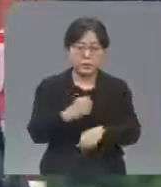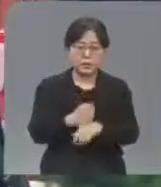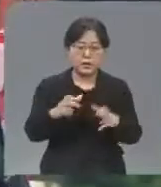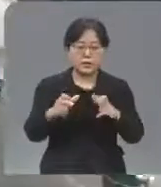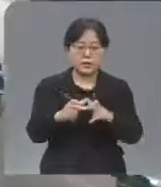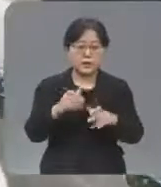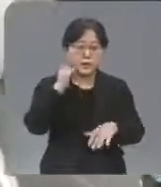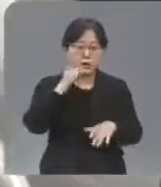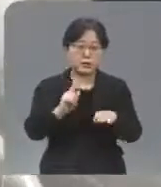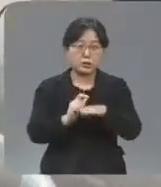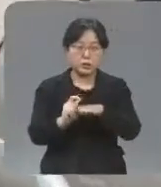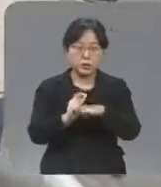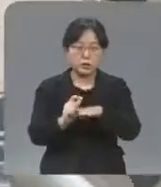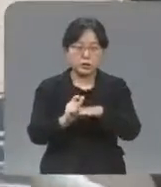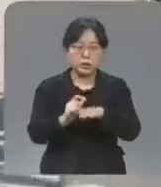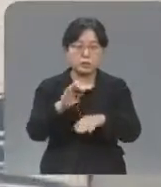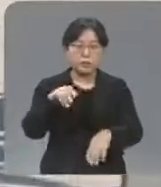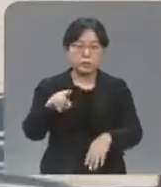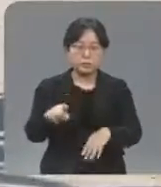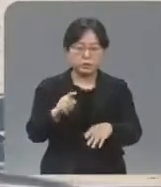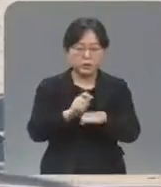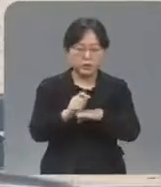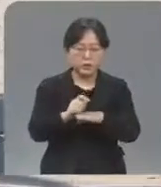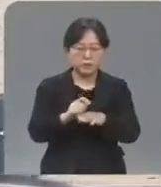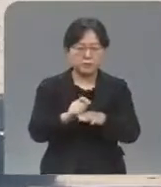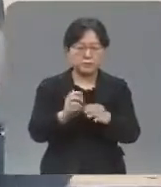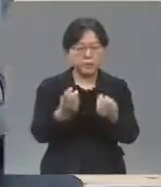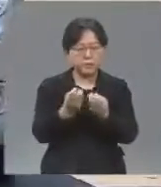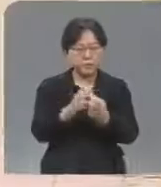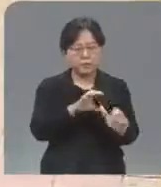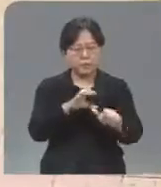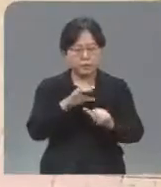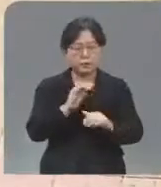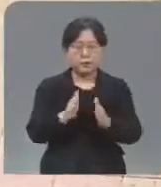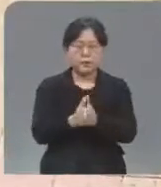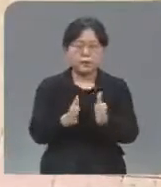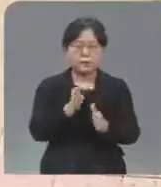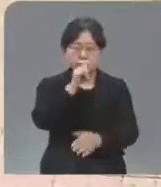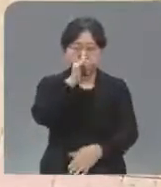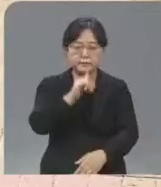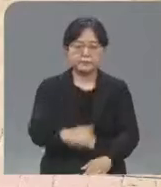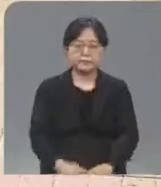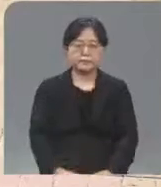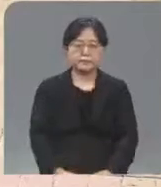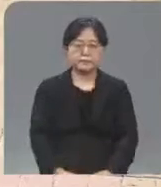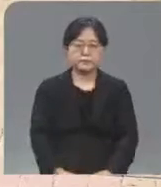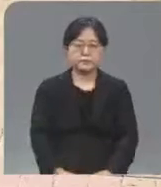장애인 콜택시의 경우 바우처 택시 도입 등을 검토하겠다고 답했습니다.